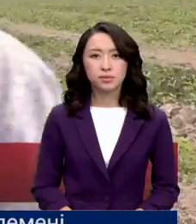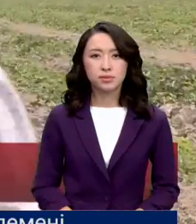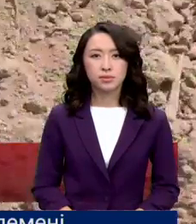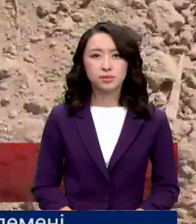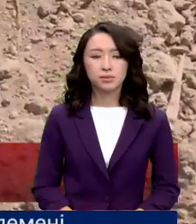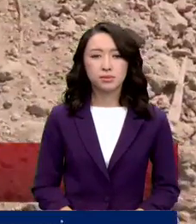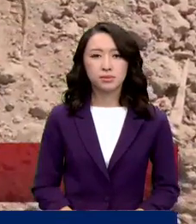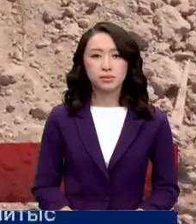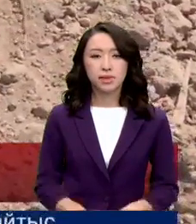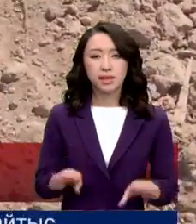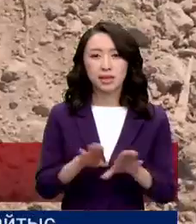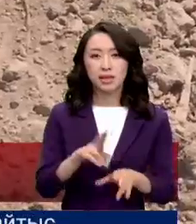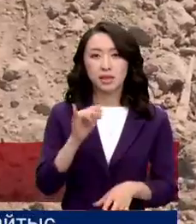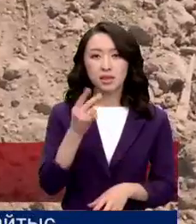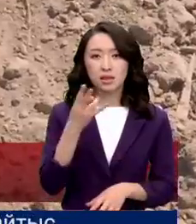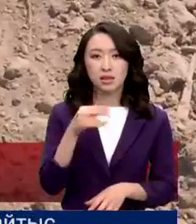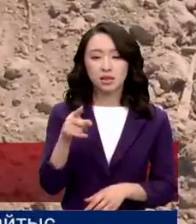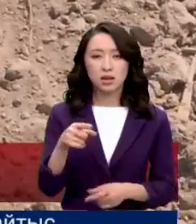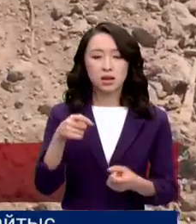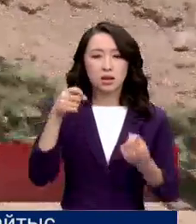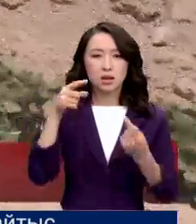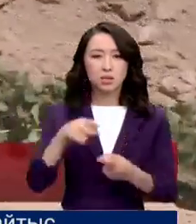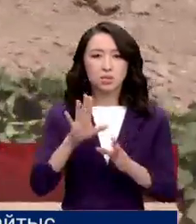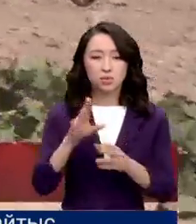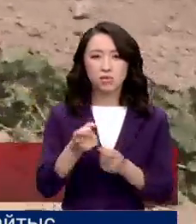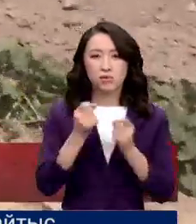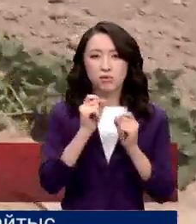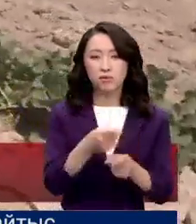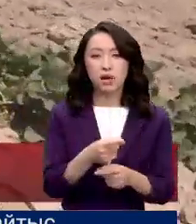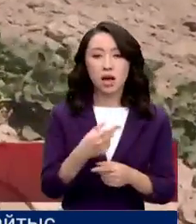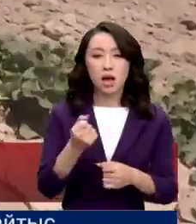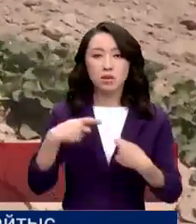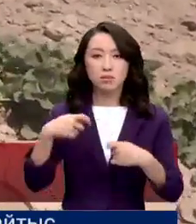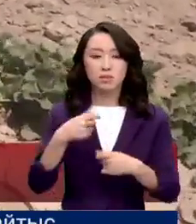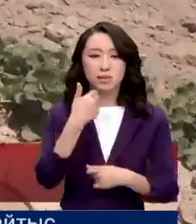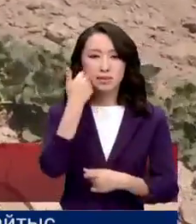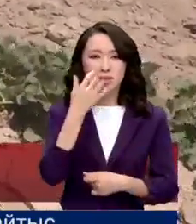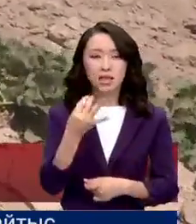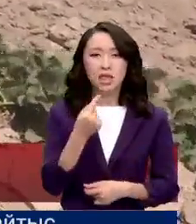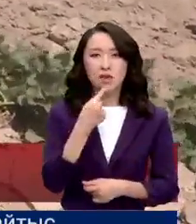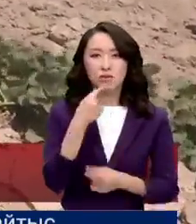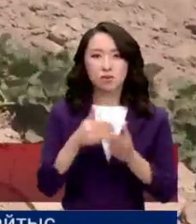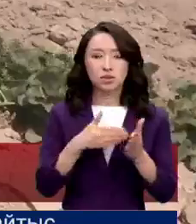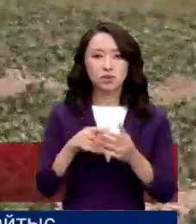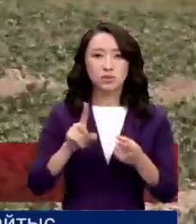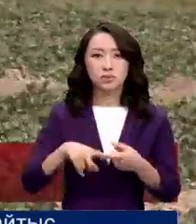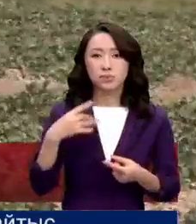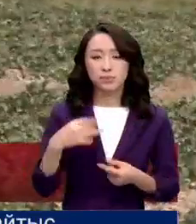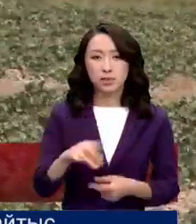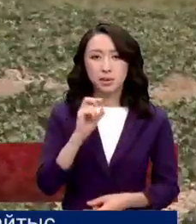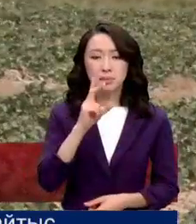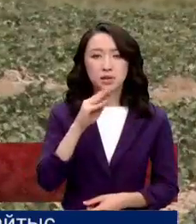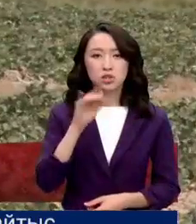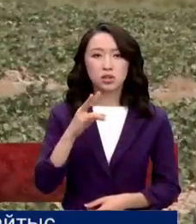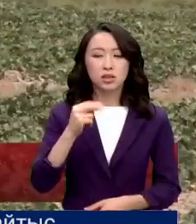Низовкиной. Такие дыни годятся разве только для таких действий. Отправлять их на рынок стыдно, да и на вкус они еще никуда не годятся. Бекжан